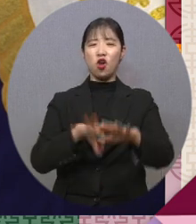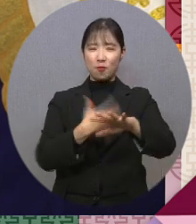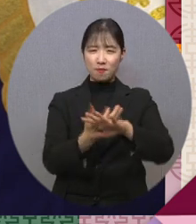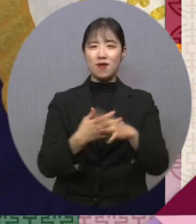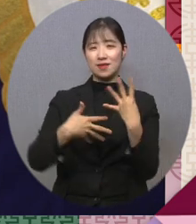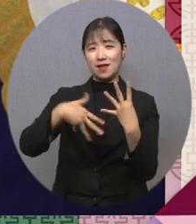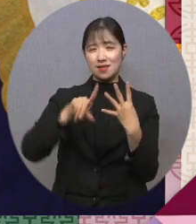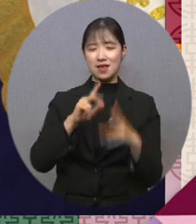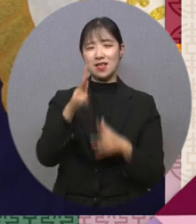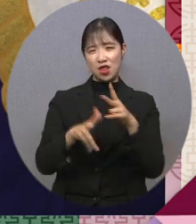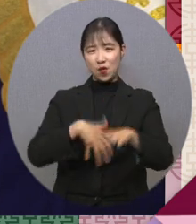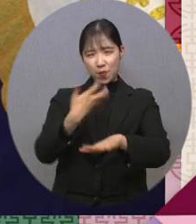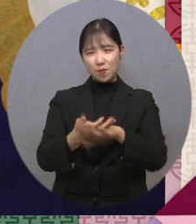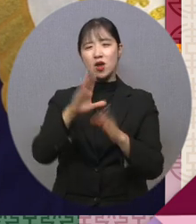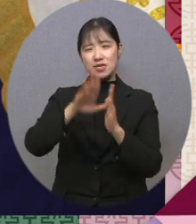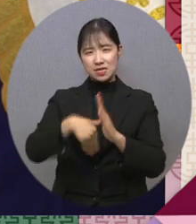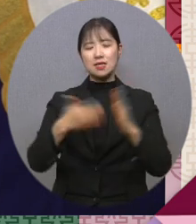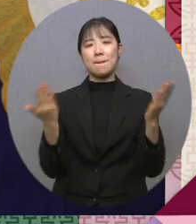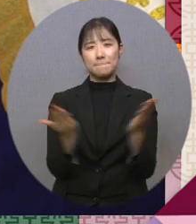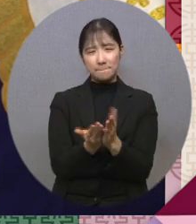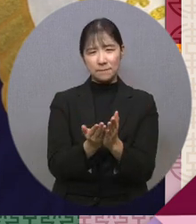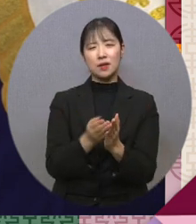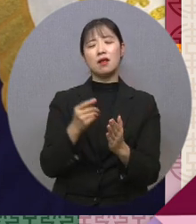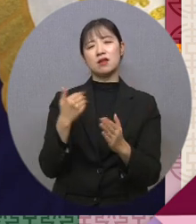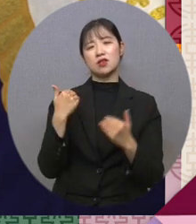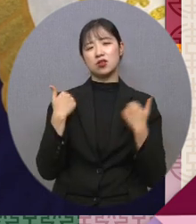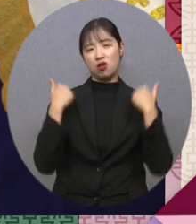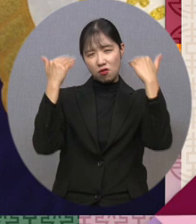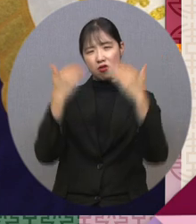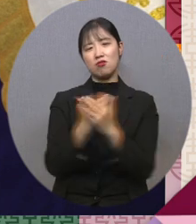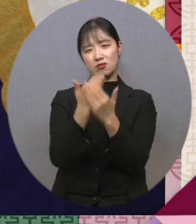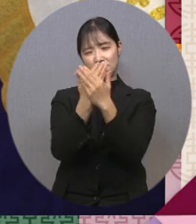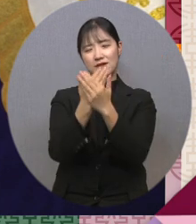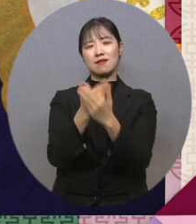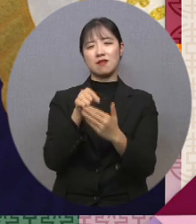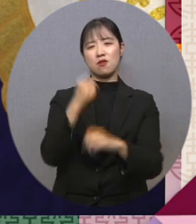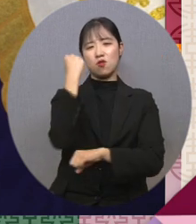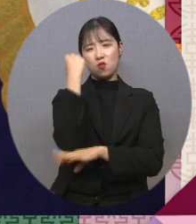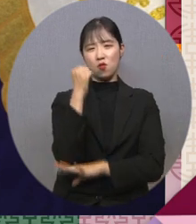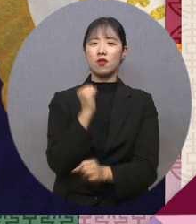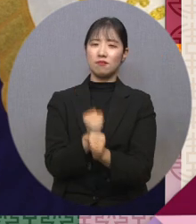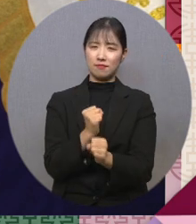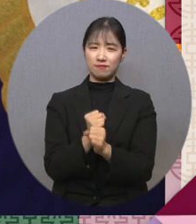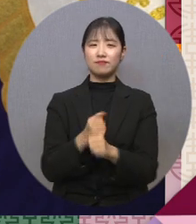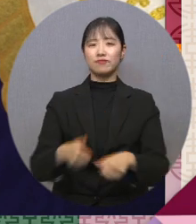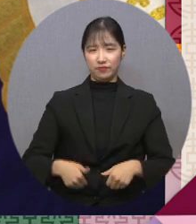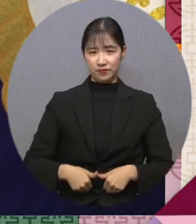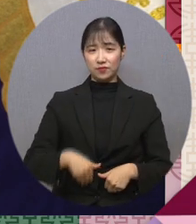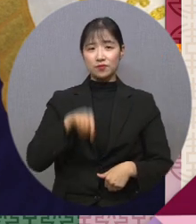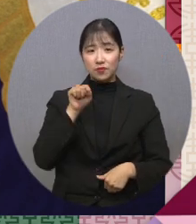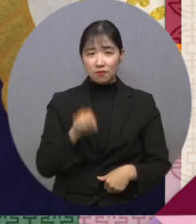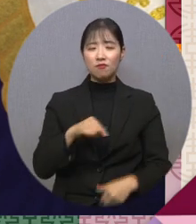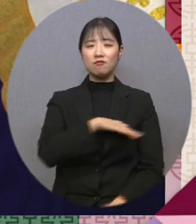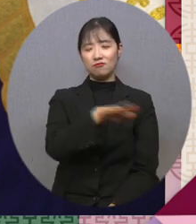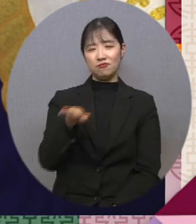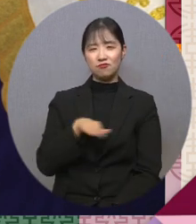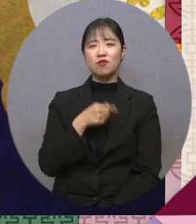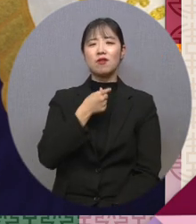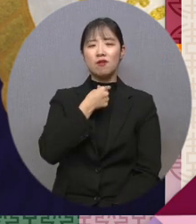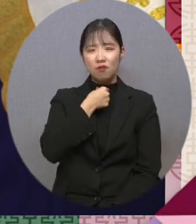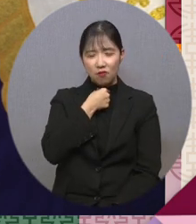맞는 질적 성장의 토대를 구축한 나라가 되어야 합니다. 이것이 바로 우리가